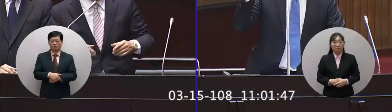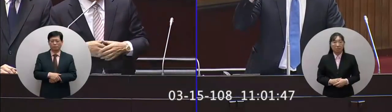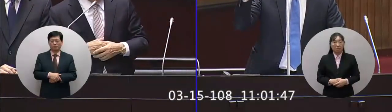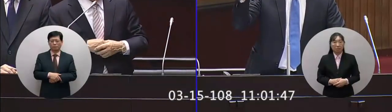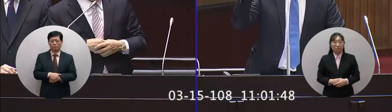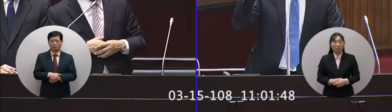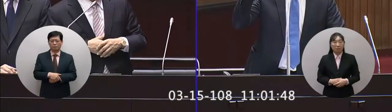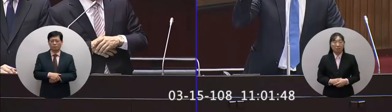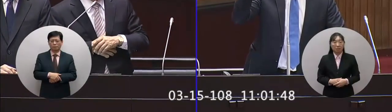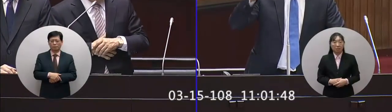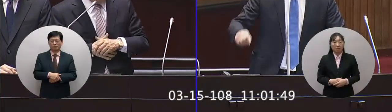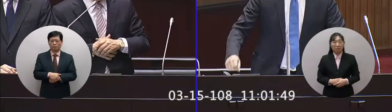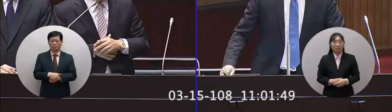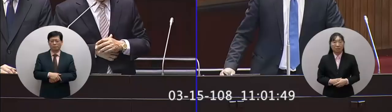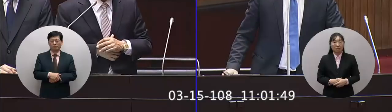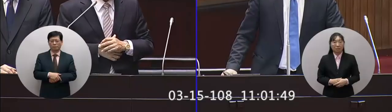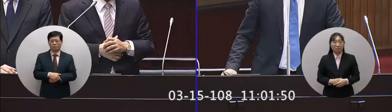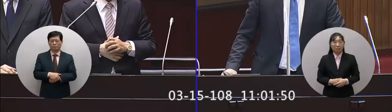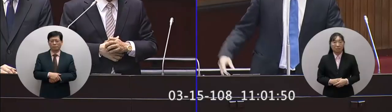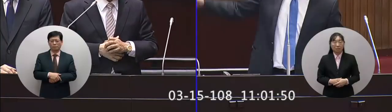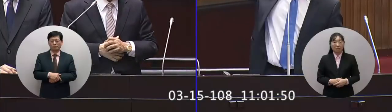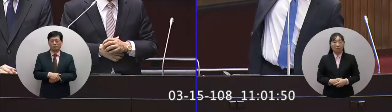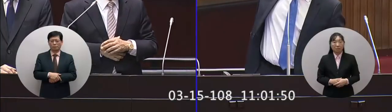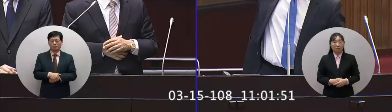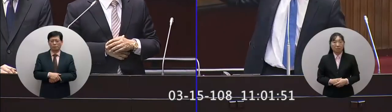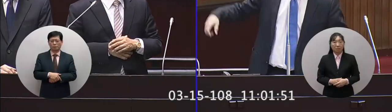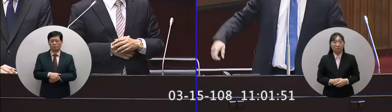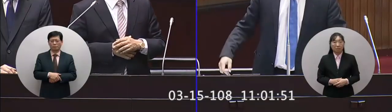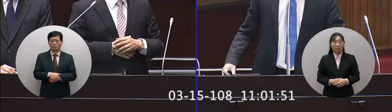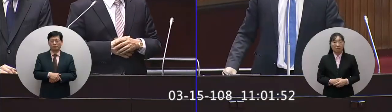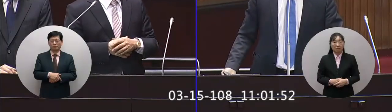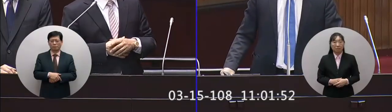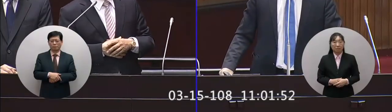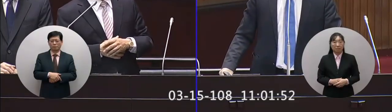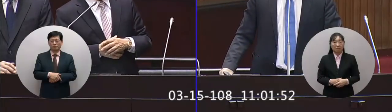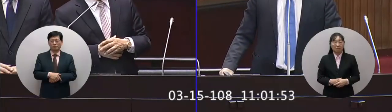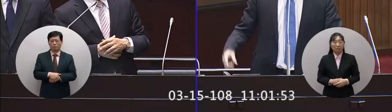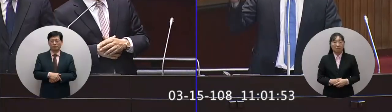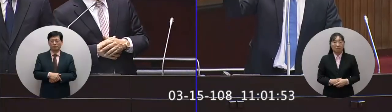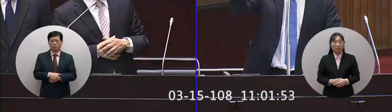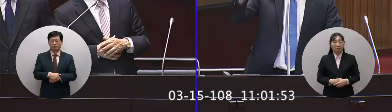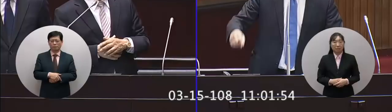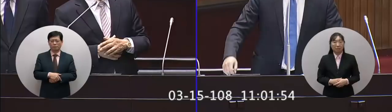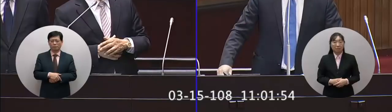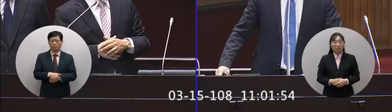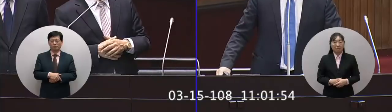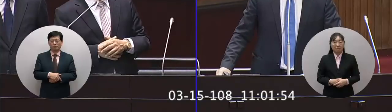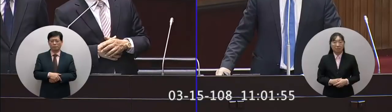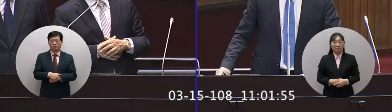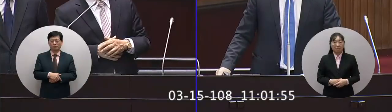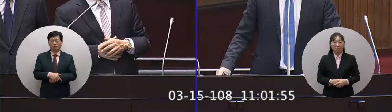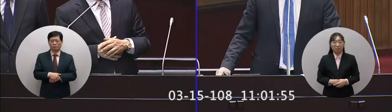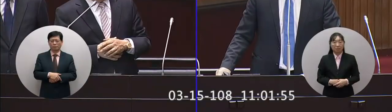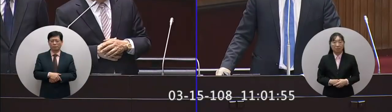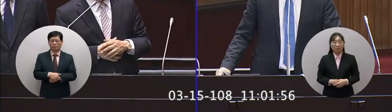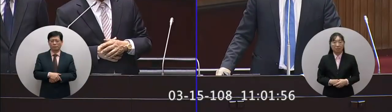我们已经没有剩下多少时间了，这些司改法案一拖再拖，要人民如何相信政府